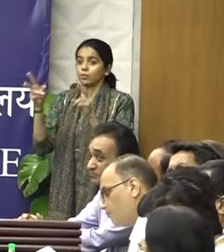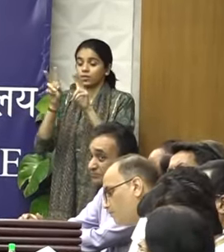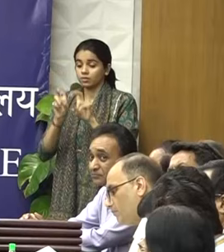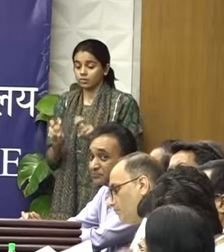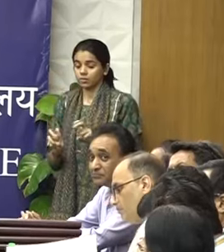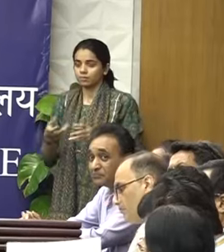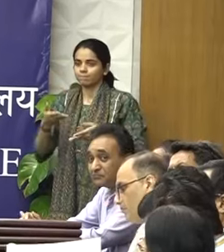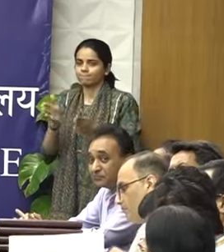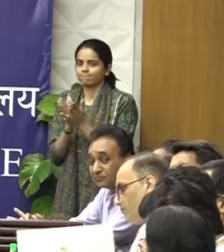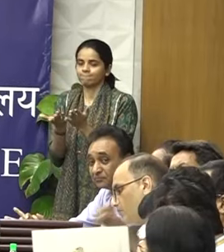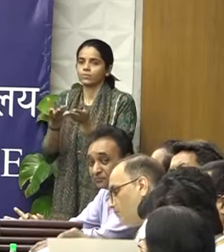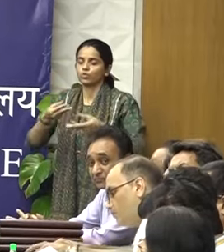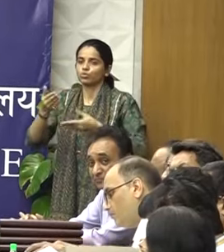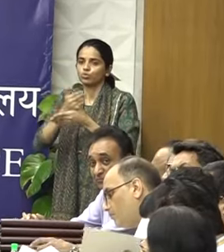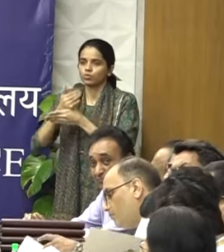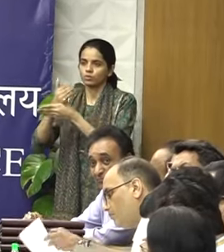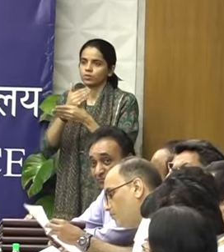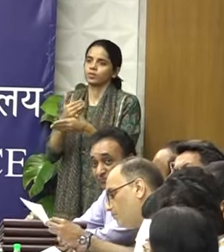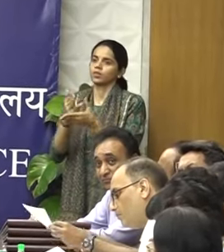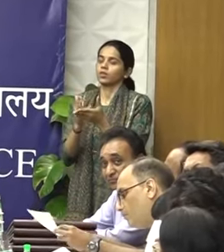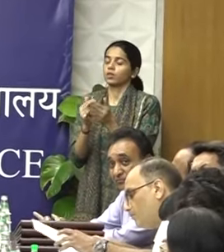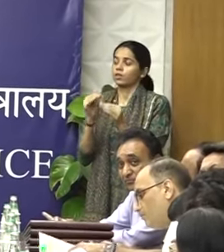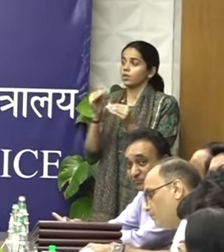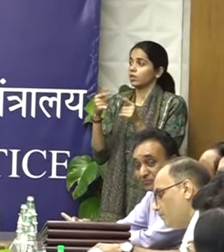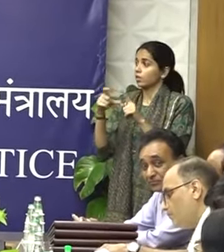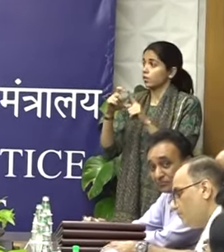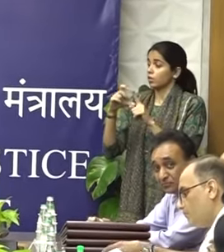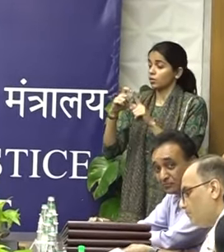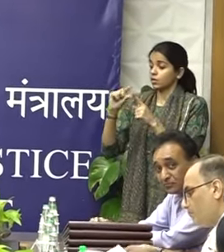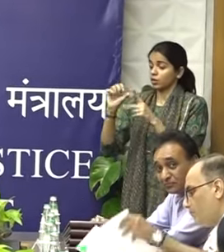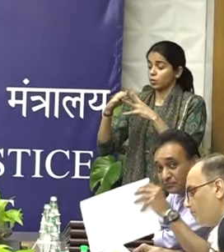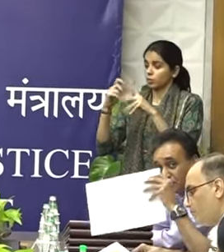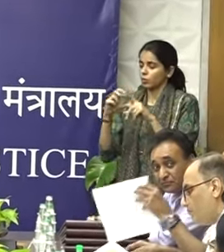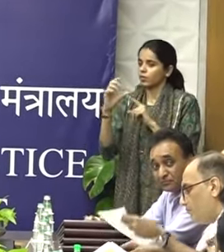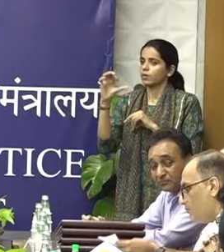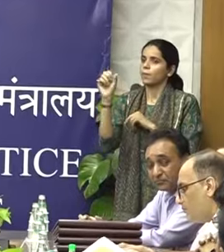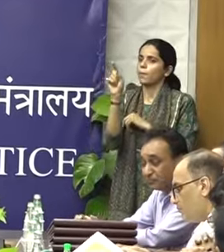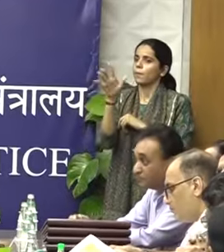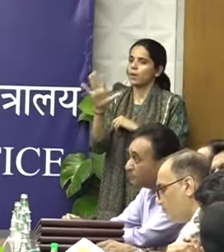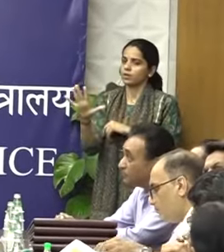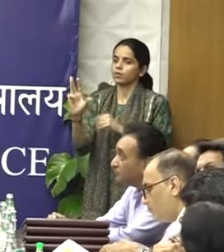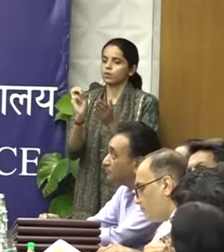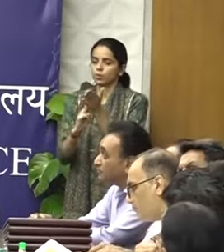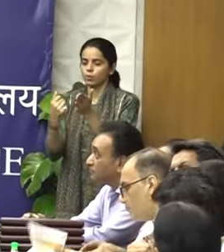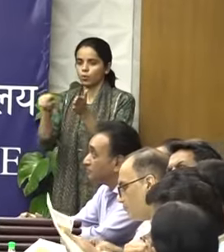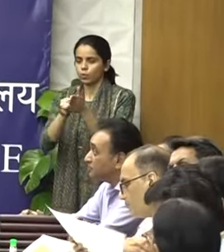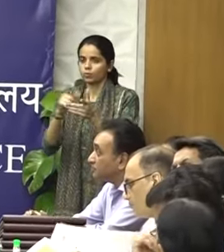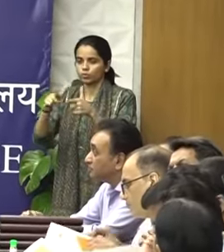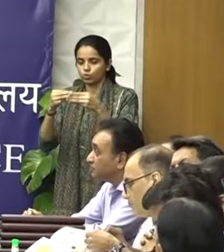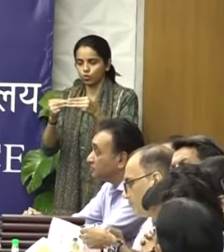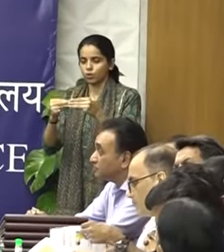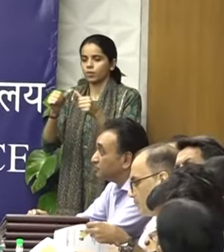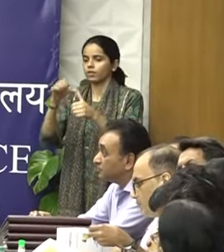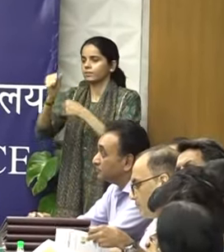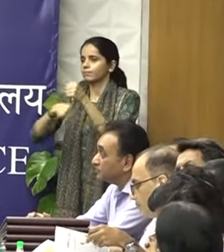खाई को पाटने के लिए डिजाइन किया गया है। तदनुसार विभाग ने पहले ही 15 नियुक्ताओं और नौकरी एग्रीमेंट्स